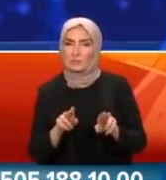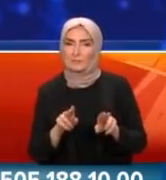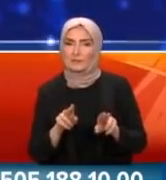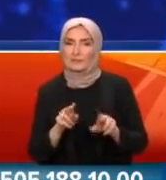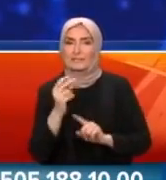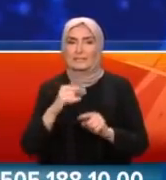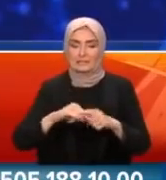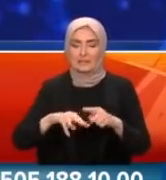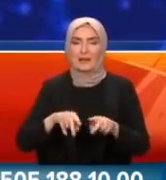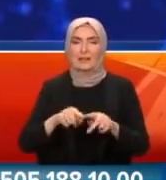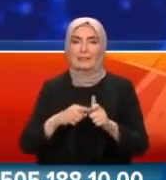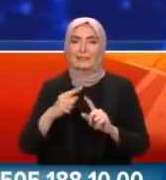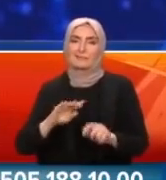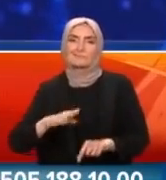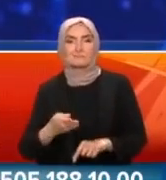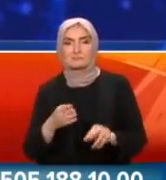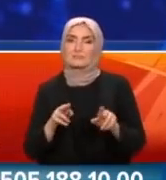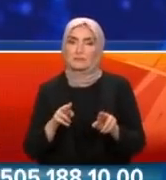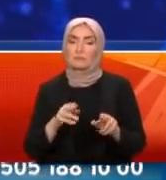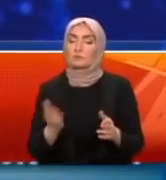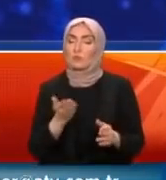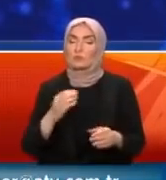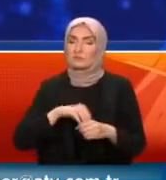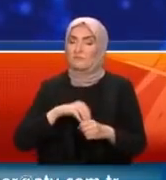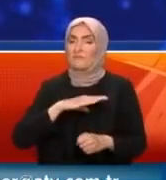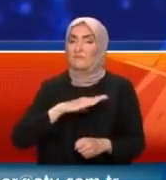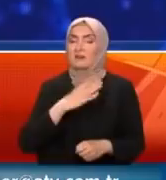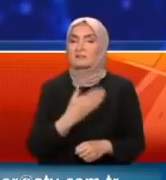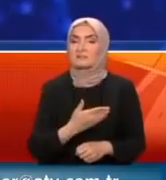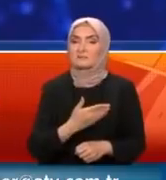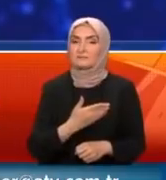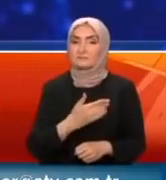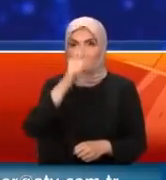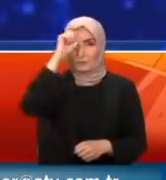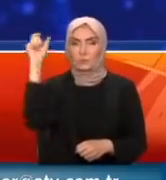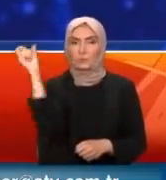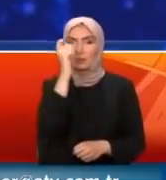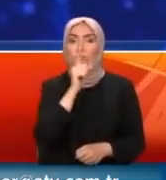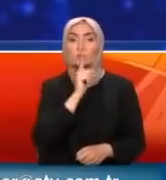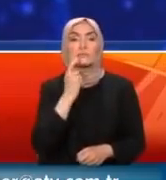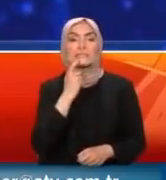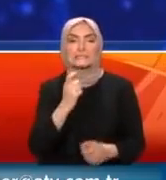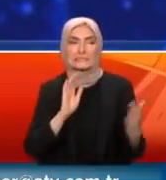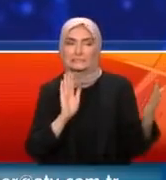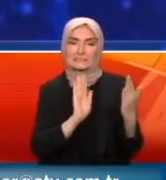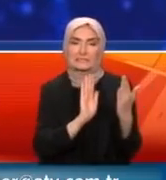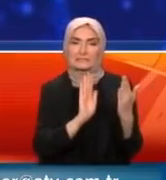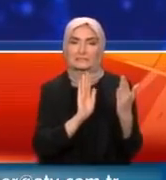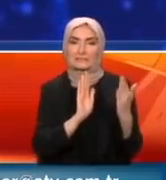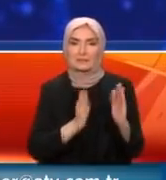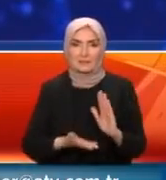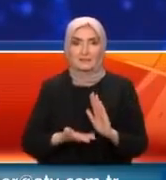ihanetlerle bulur Türkiye'nin bir asra yaklaşan Kalkınma mücadelesinde